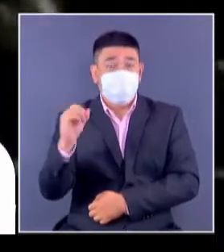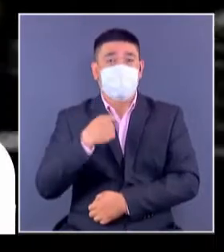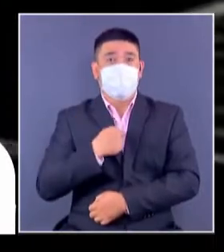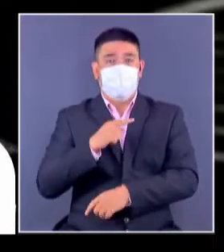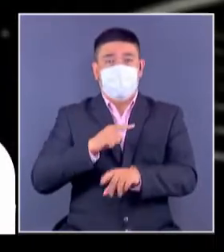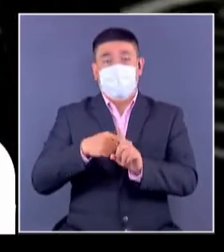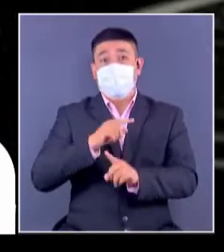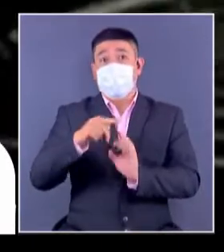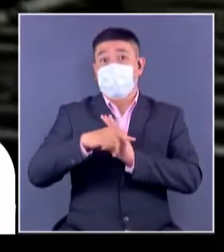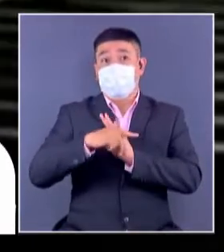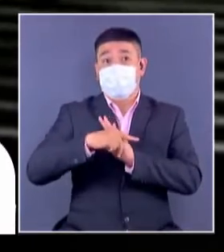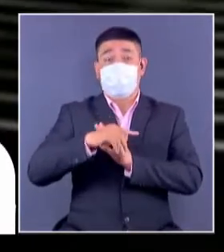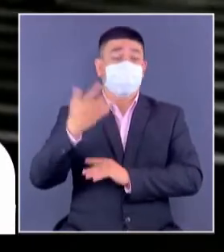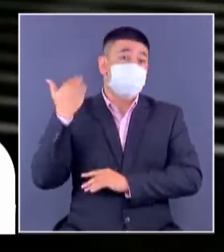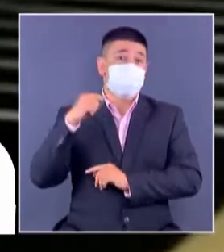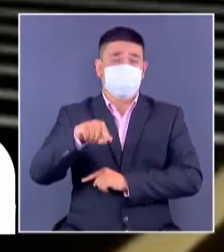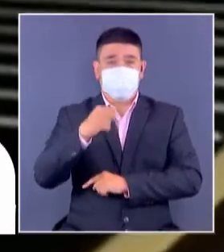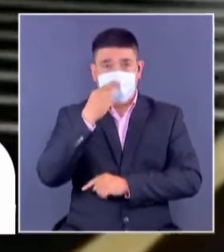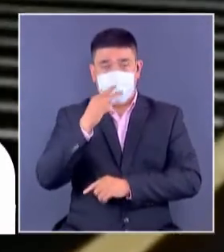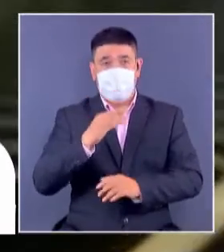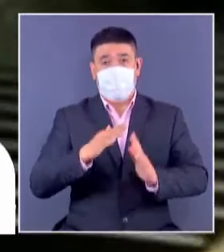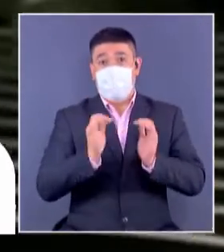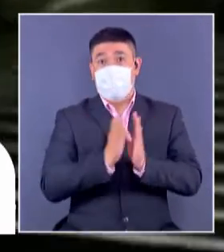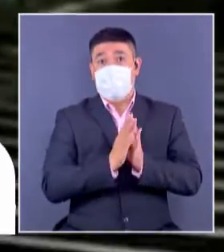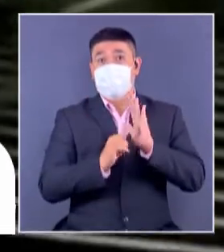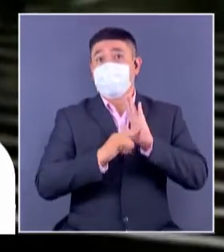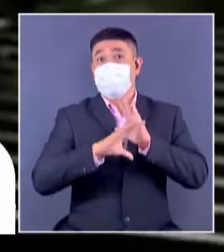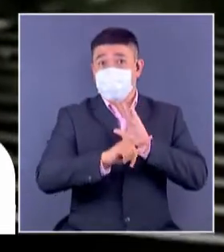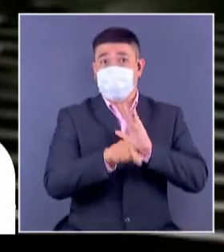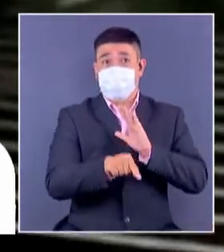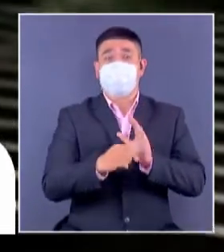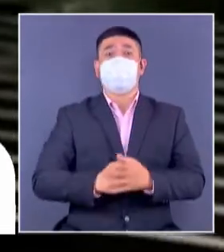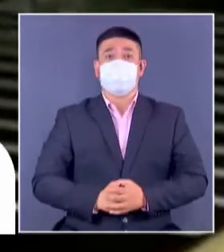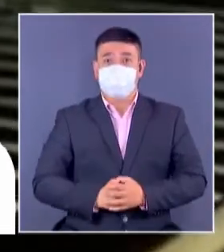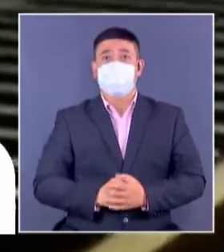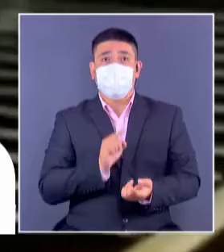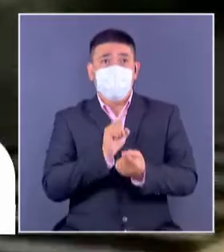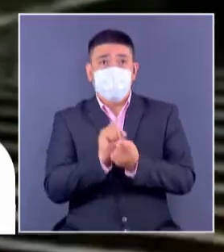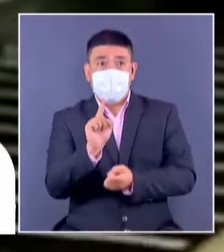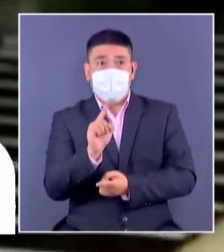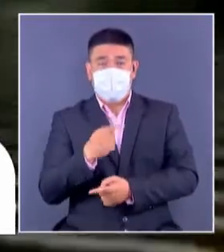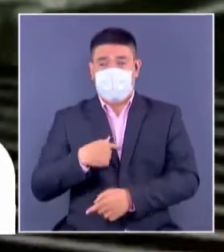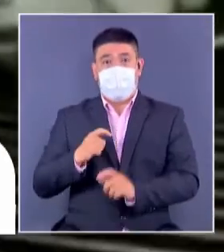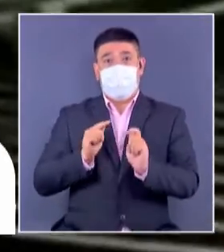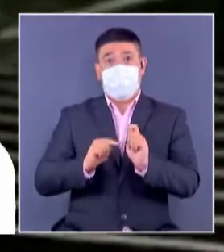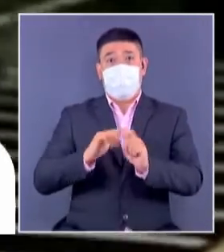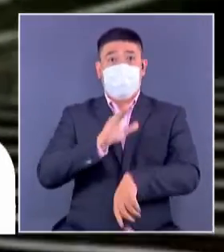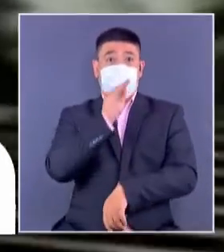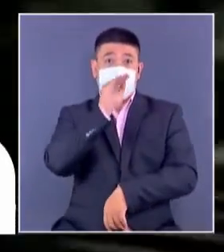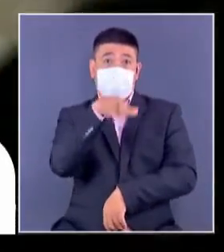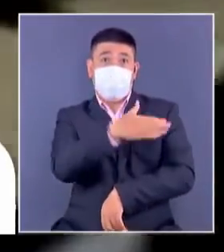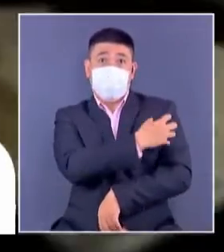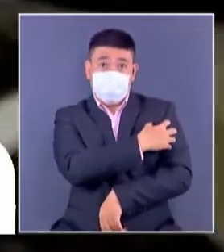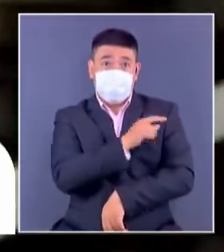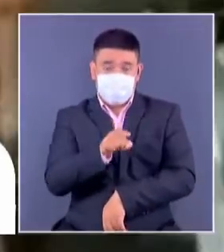าคมนะครับวันพระราชบดีที่ผ่านมาภายในซอยวัดเขาน้อยอำเภอสัตหีบจังหวัดชลบุรีครับพอเกิดเหตุปุ๊บเทศบาลเมืองสัตหีบก็ส่งเจ้าหน้